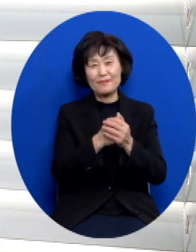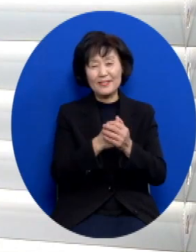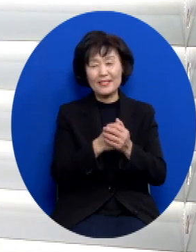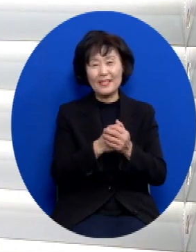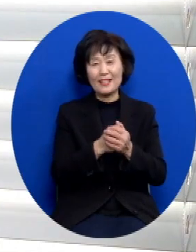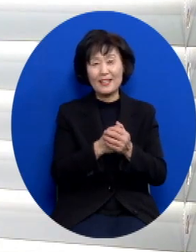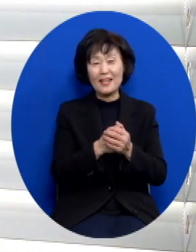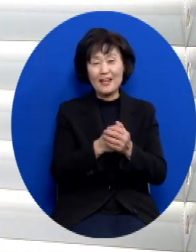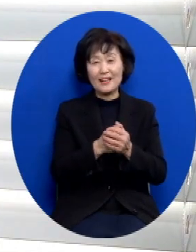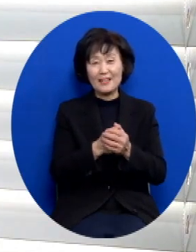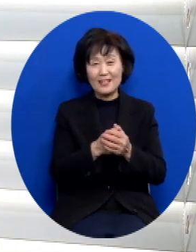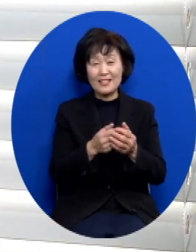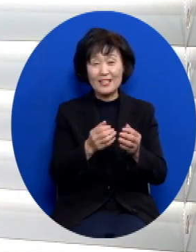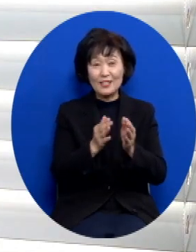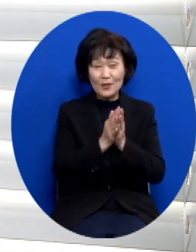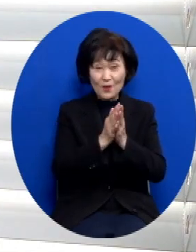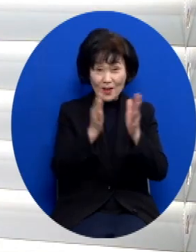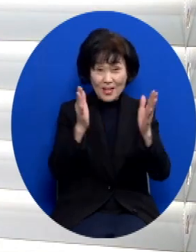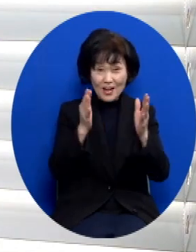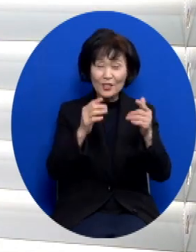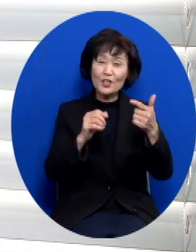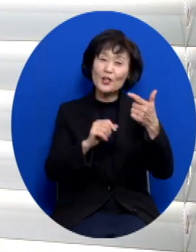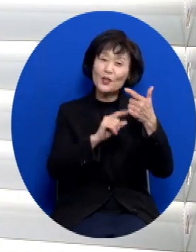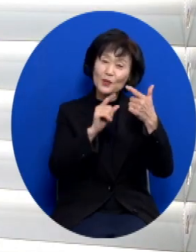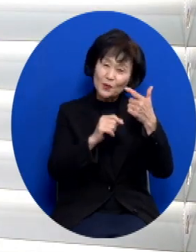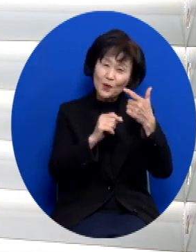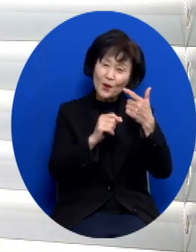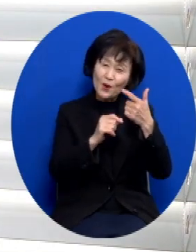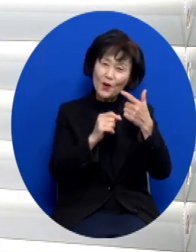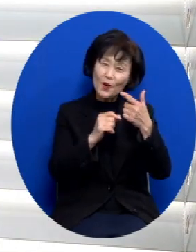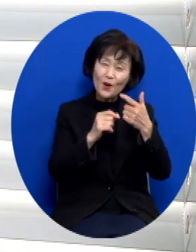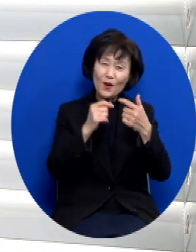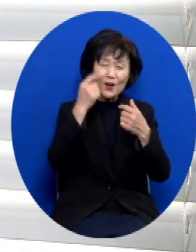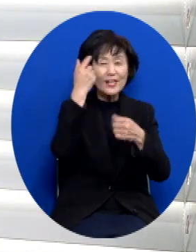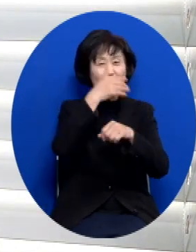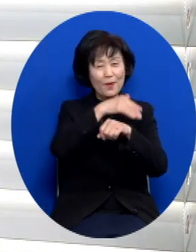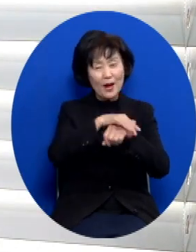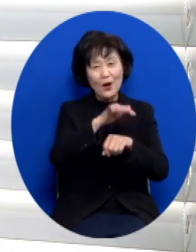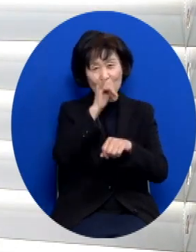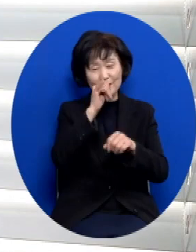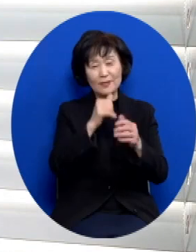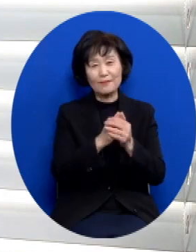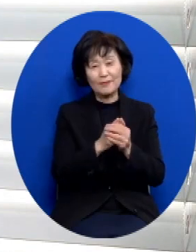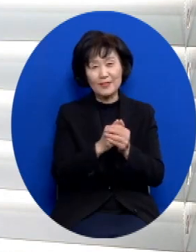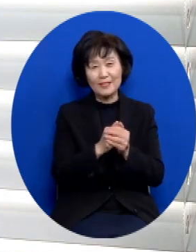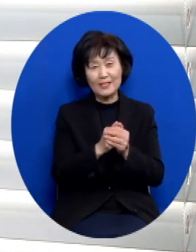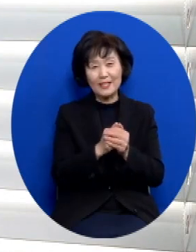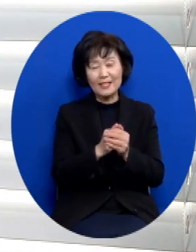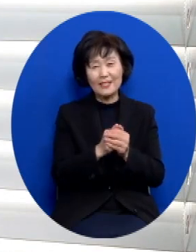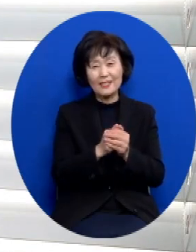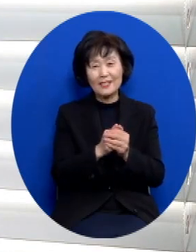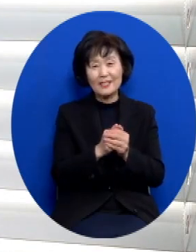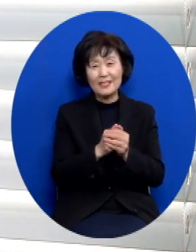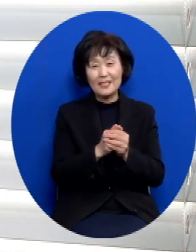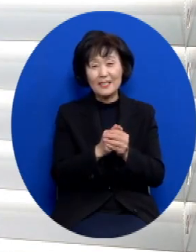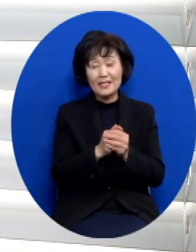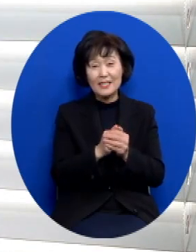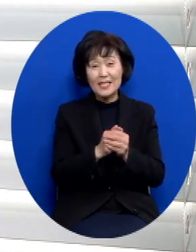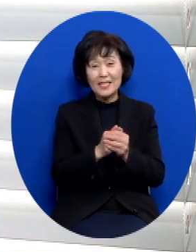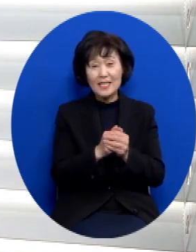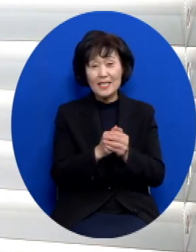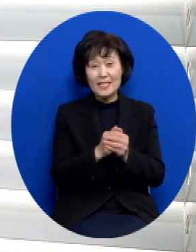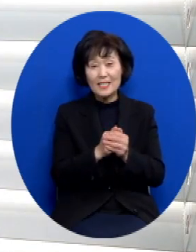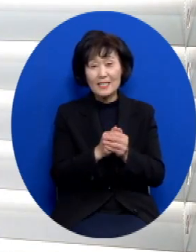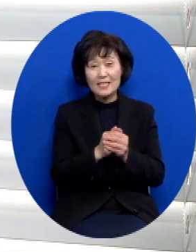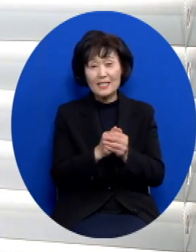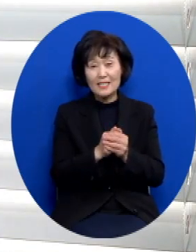그 개통식도 6월에 하려고. 그래서 키르기스탄에 이제 그런 일들을 해서 됐더니,